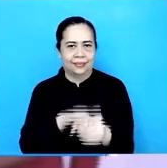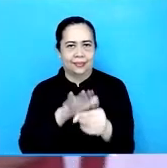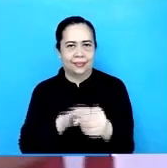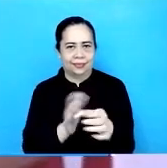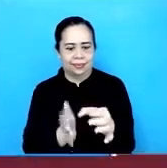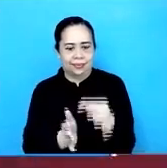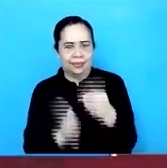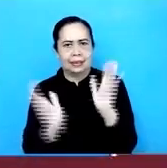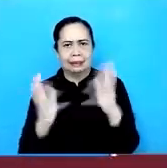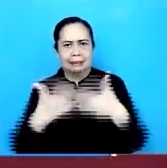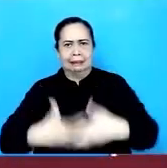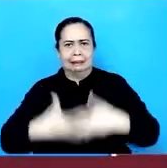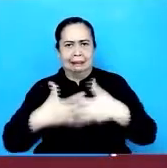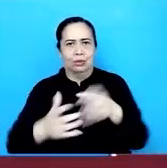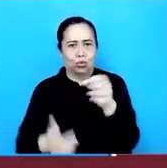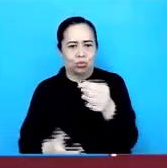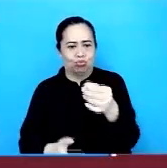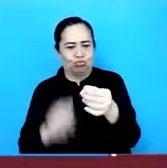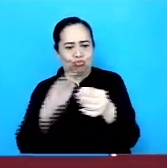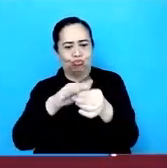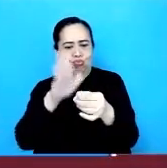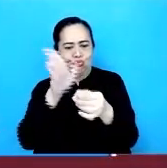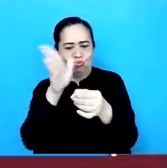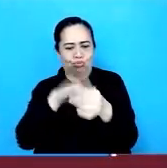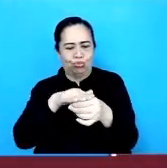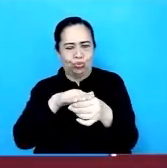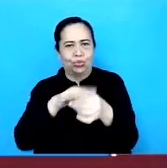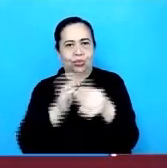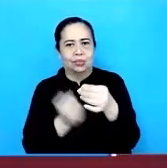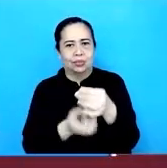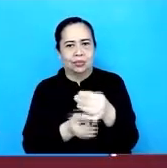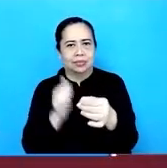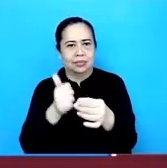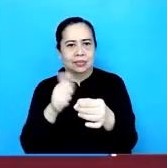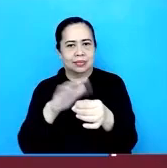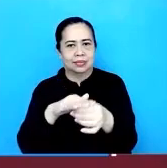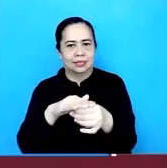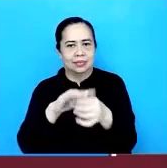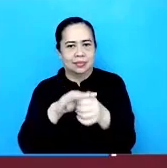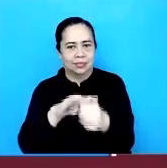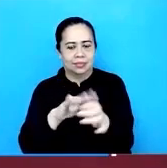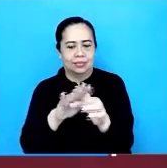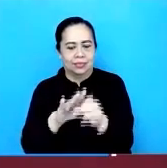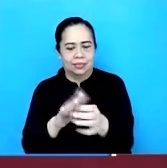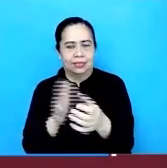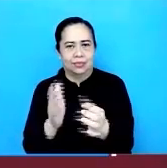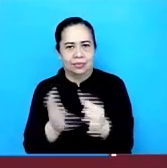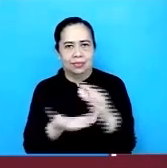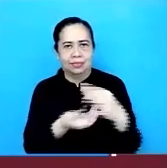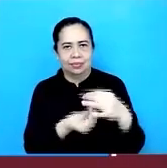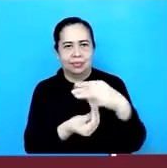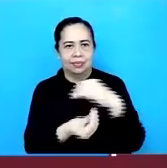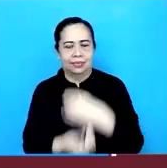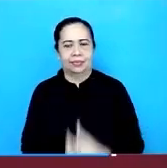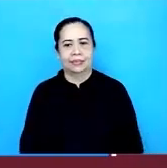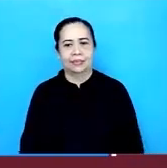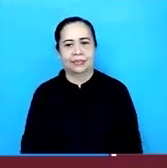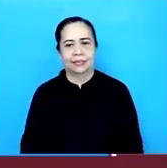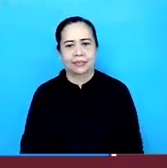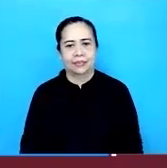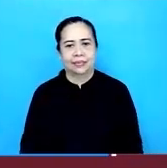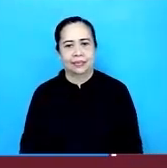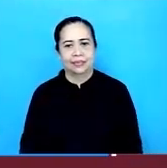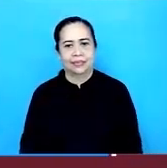yung machine ngayon. Mm. So you push it down, tapos ikaw naman, ine-enclose mo siya dito. Yan, para bumaba. Okay. And